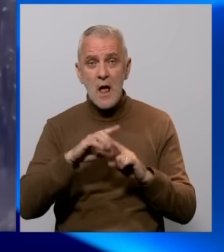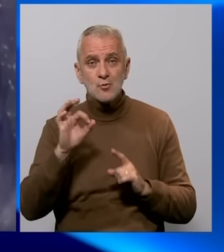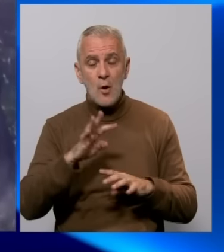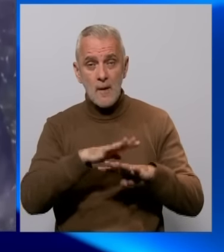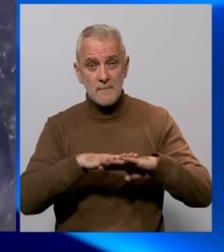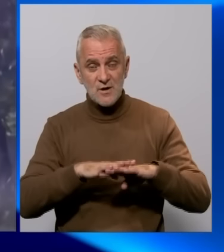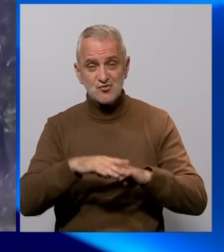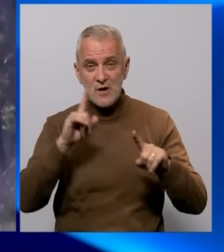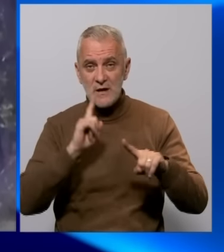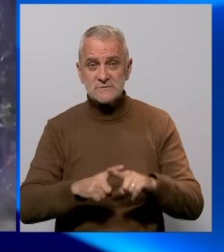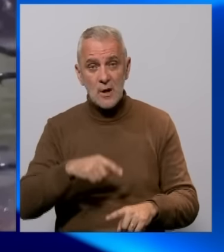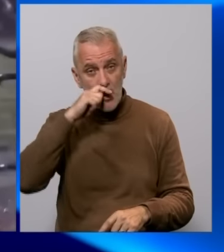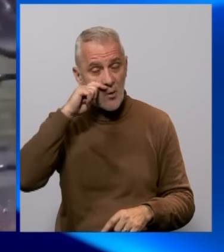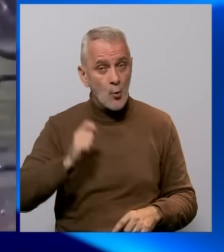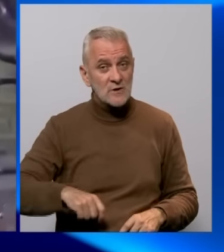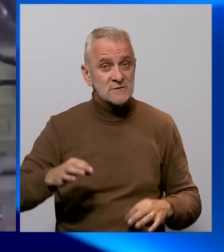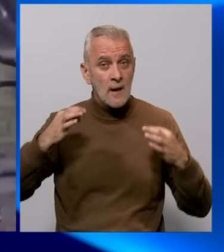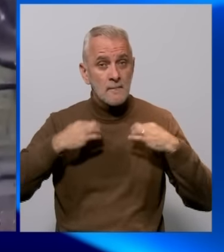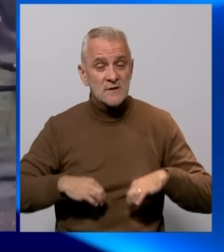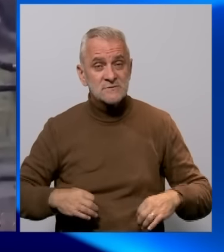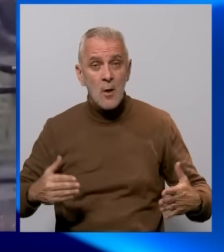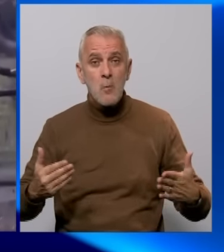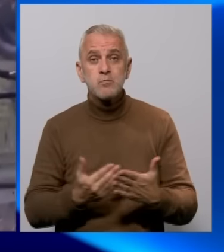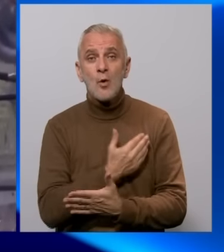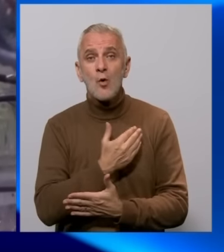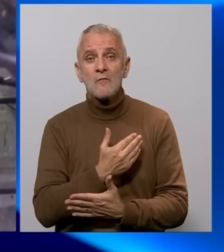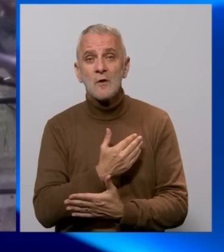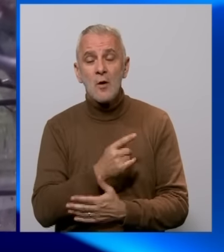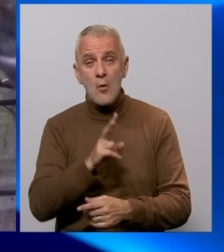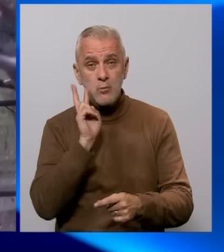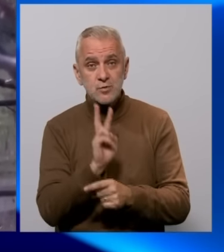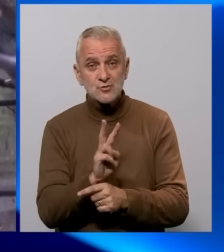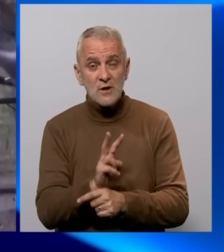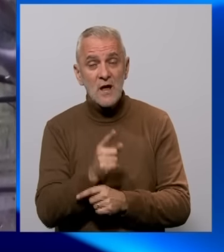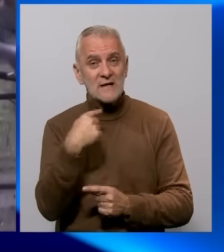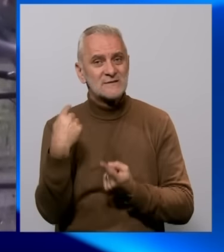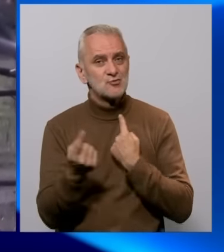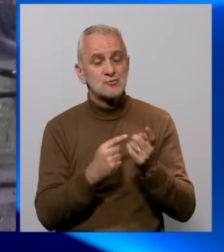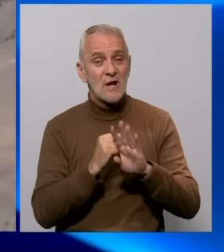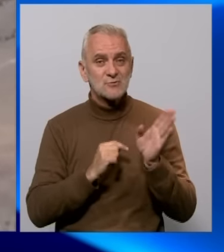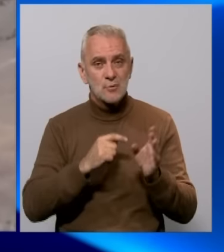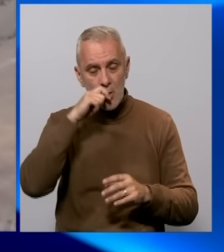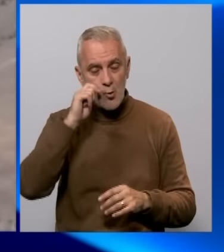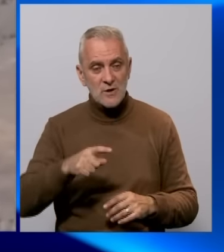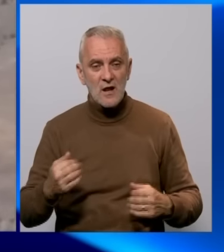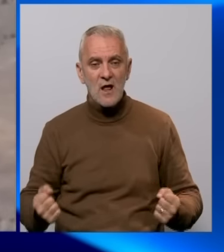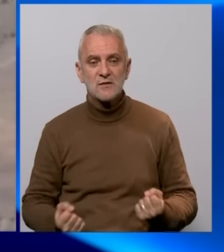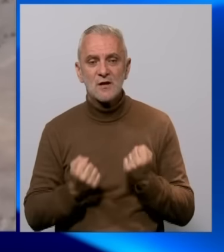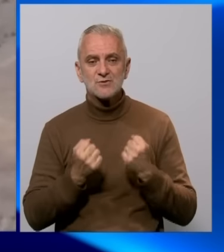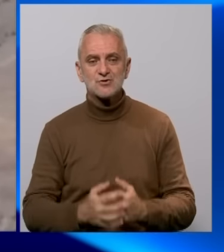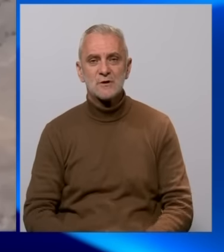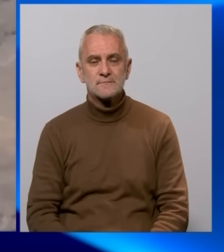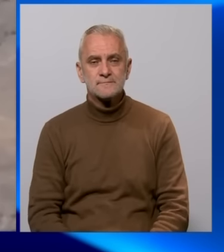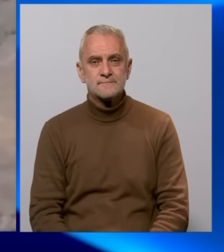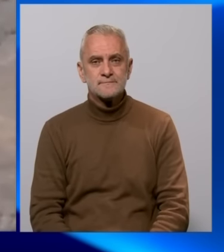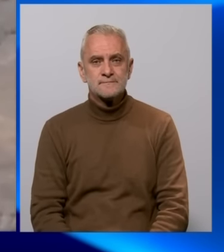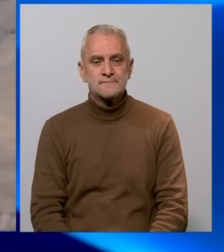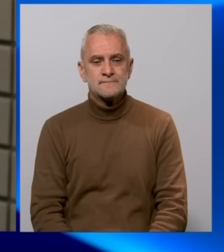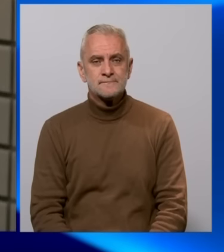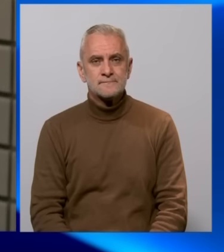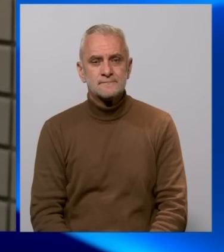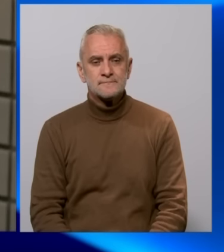mreži X. Ukrajinski predsjednik ponovio je upozorenje da je situacija na istoku Ukrajine teška.